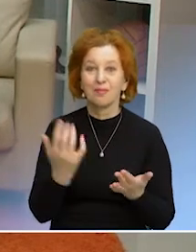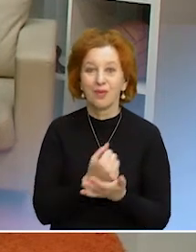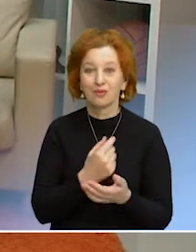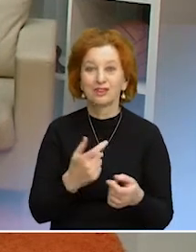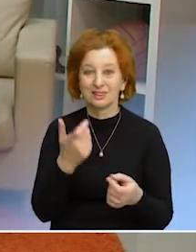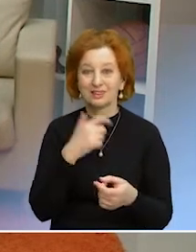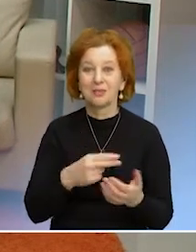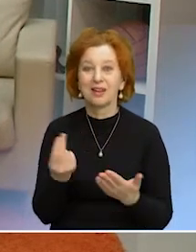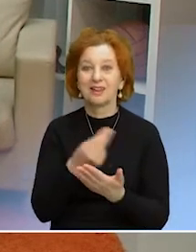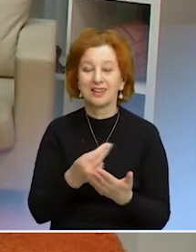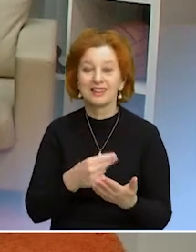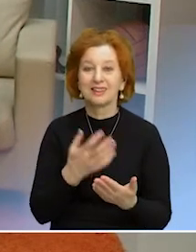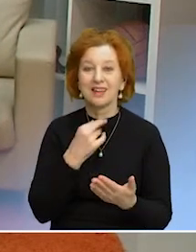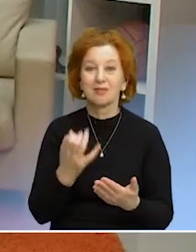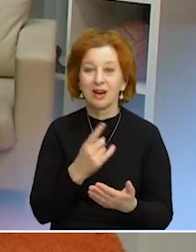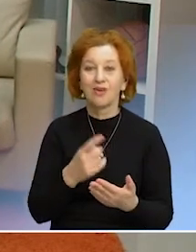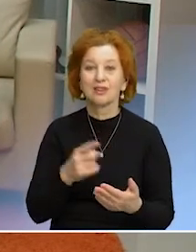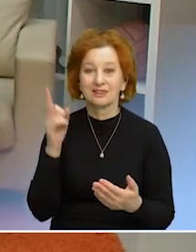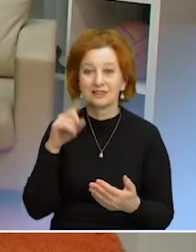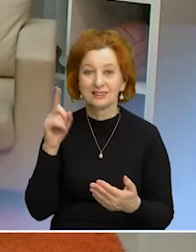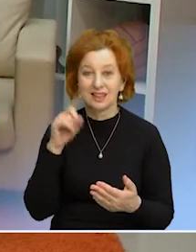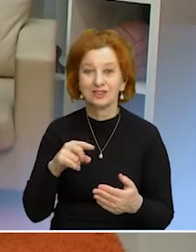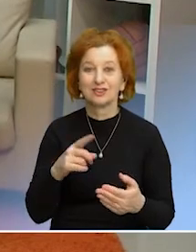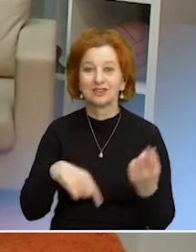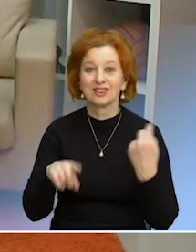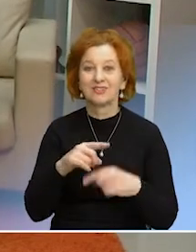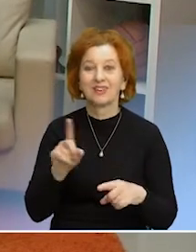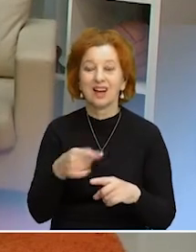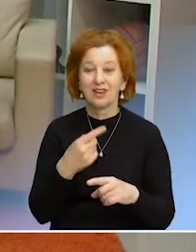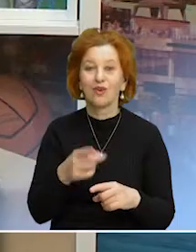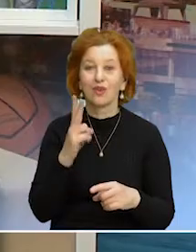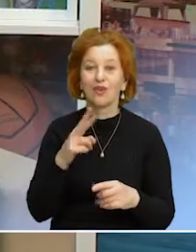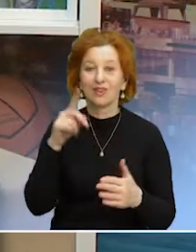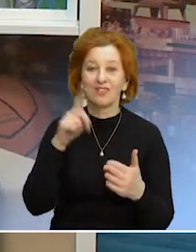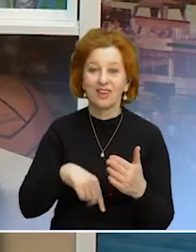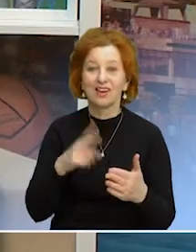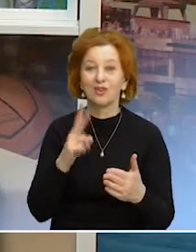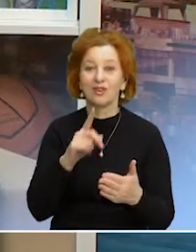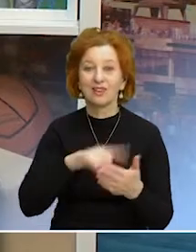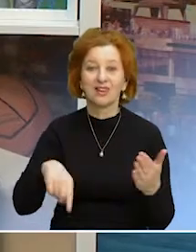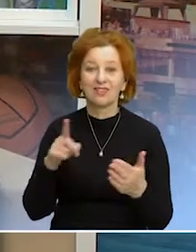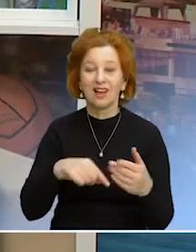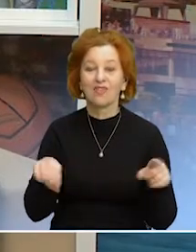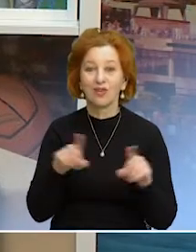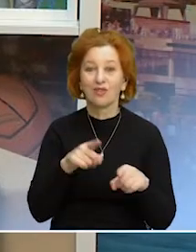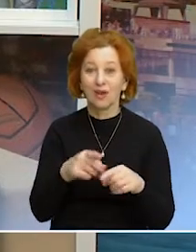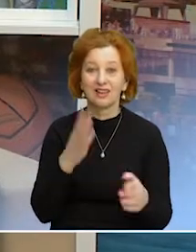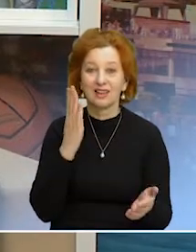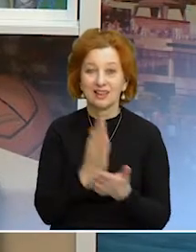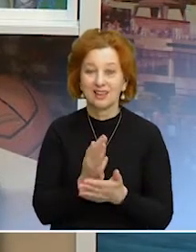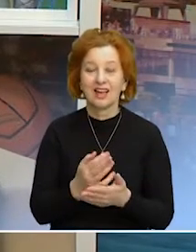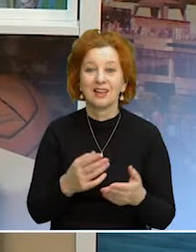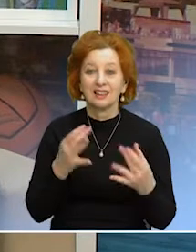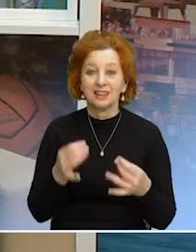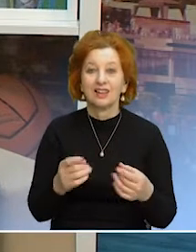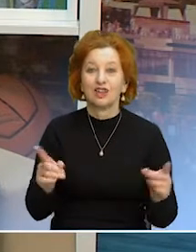того, что я себе уже нарисовал. То есть, Дед Мороз, Снегурочка, сказочные персонажи, в которых кто-то верит, кто-то не верит, но, тем не менее, они есть, да, и